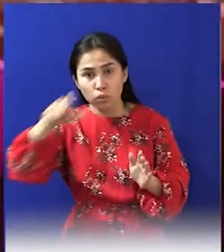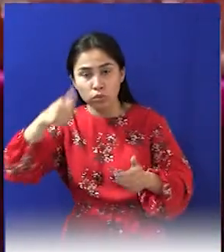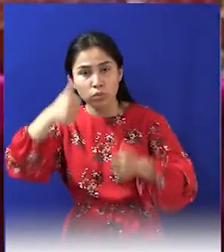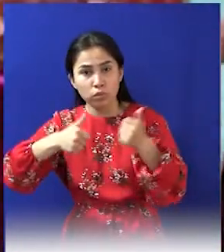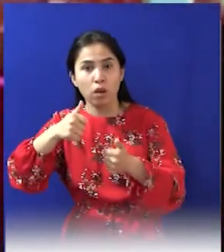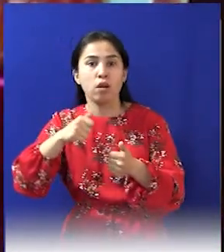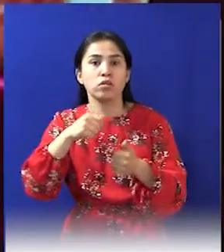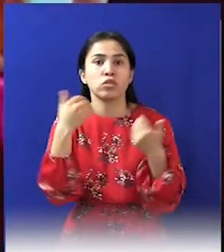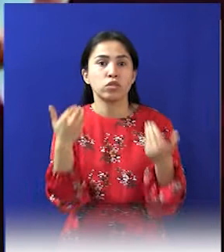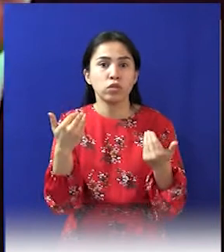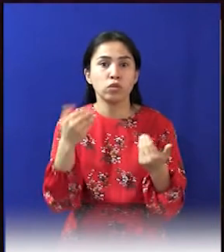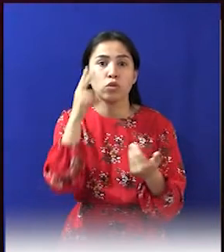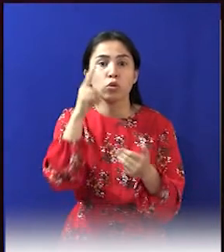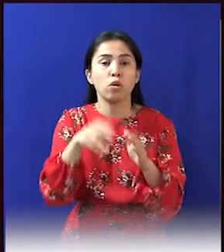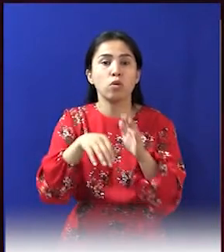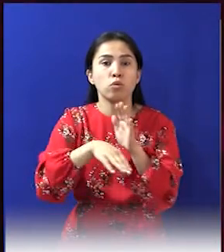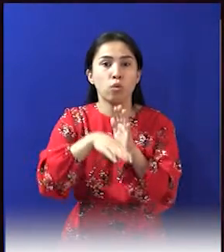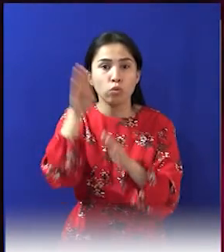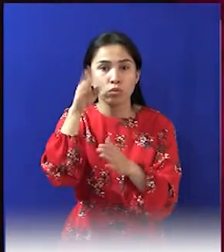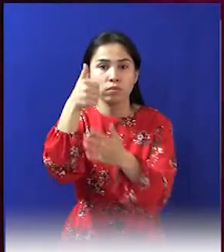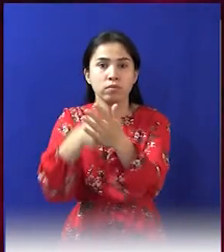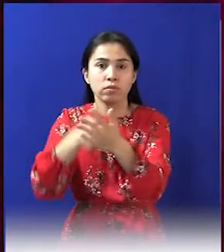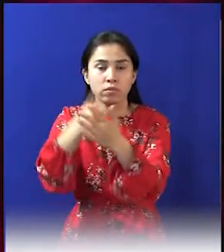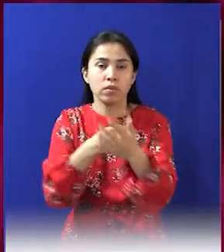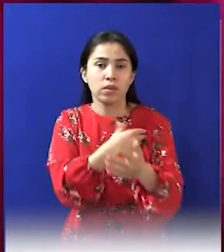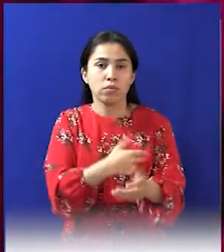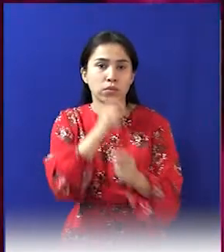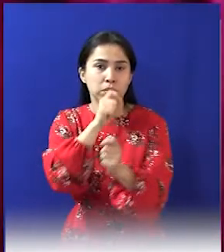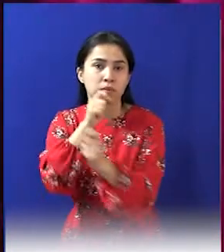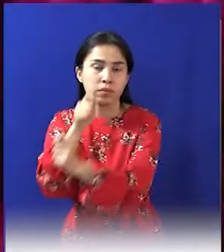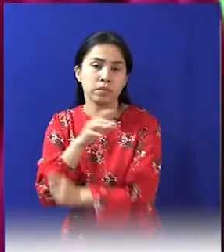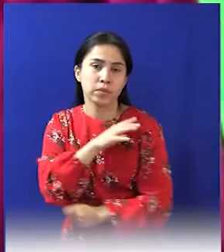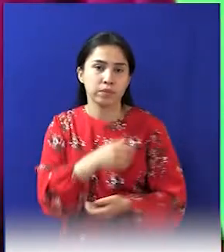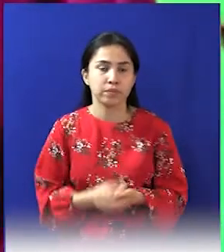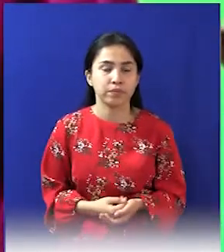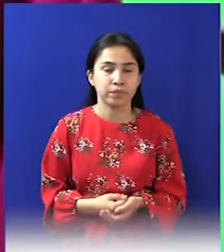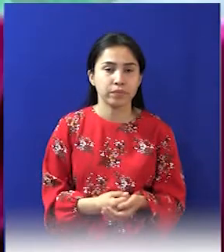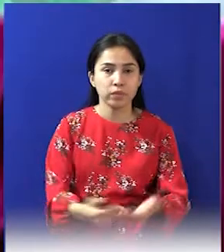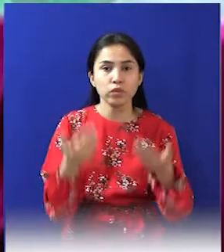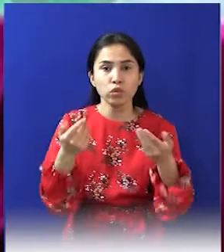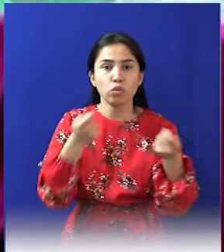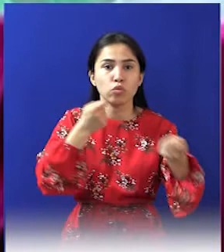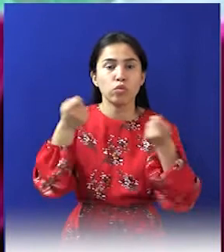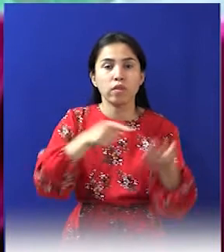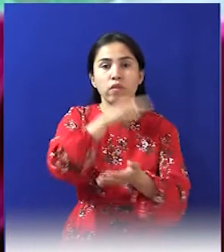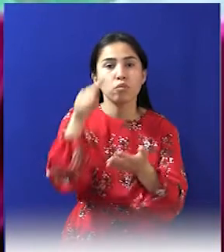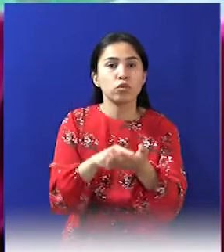мероприятие в онлайн-формате рассчитано на формирование у зрителей наиболее полного представления об истории и